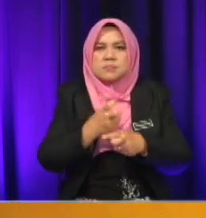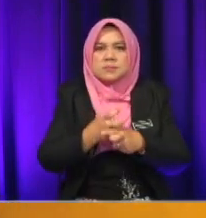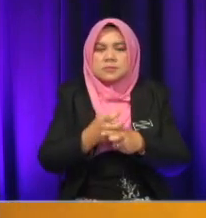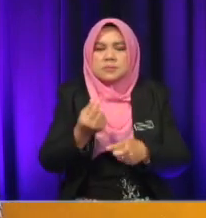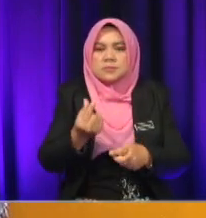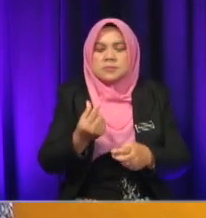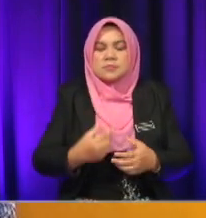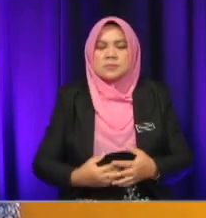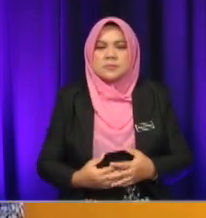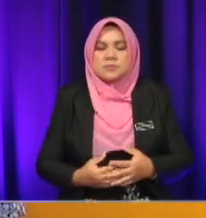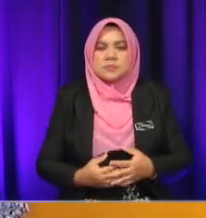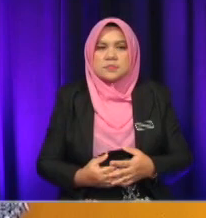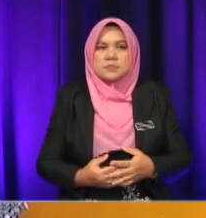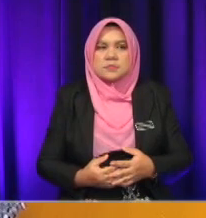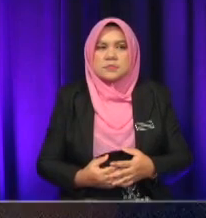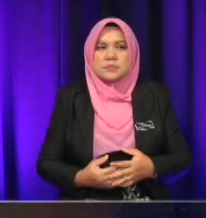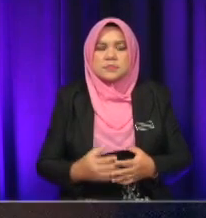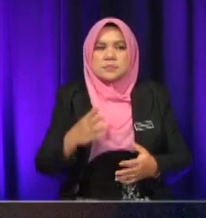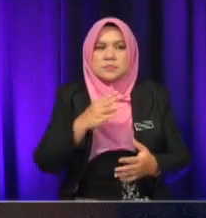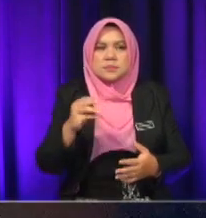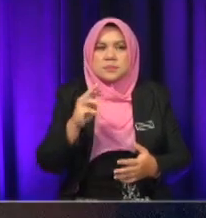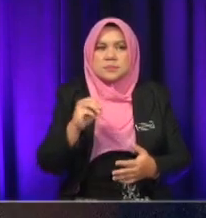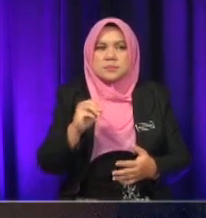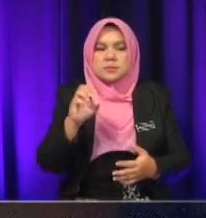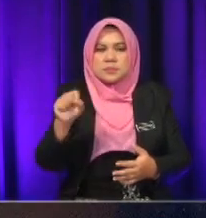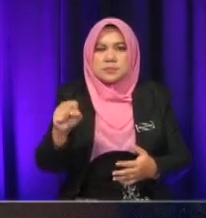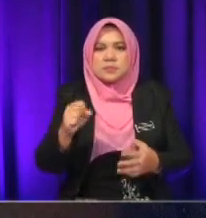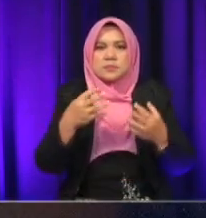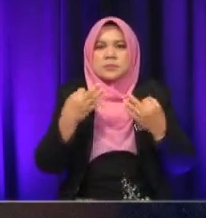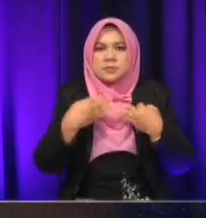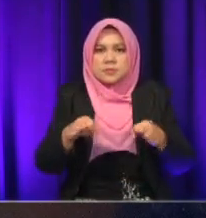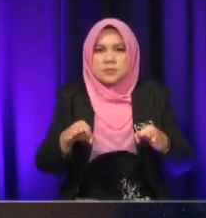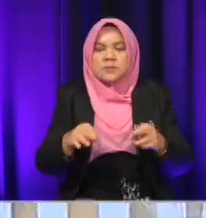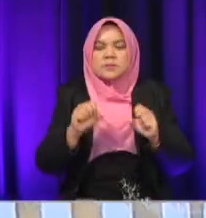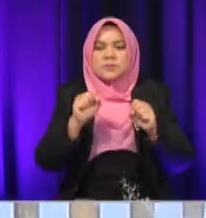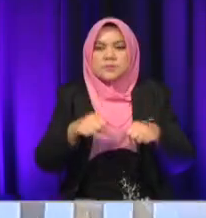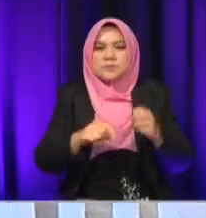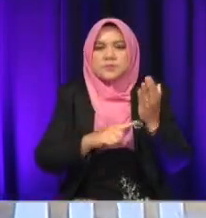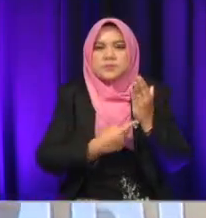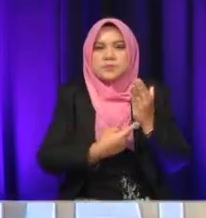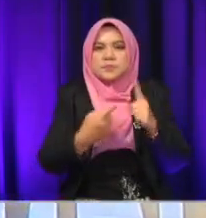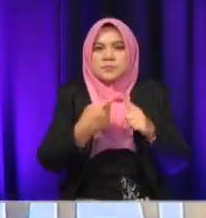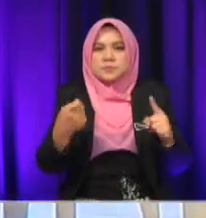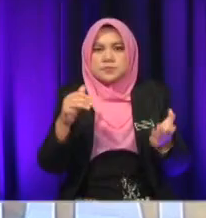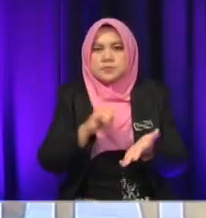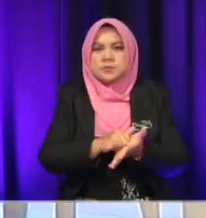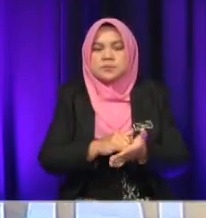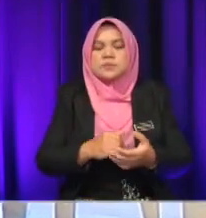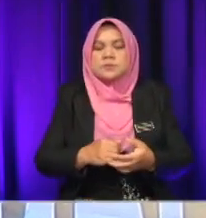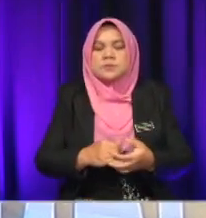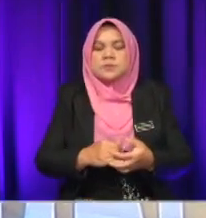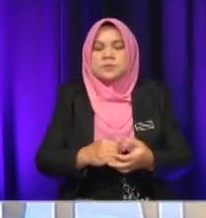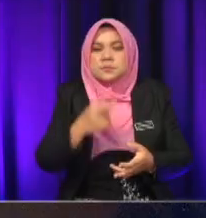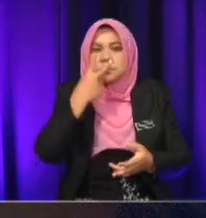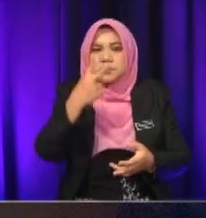mereka, kan? Ya, betul. Jadi, dan bagusnya media sosial sekarang percuma, jadi boleh mula dari situ, kan, Cikgu? Ya, betul. Di mana kita